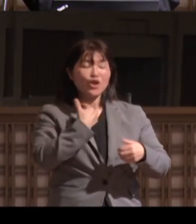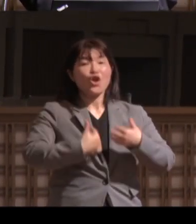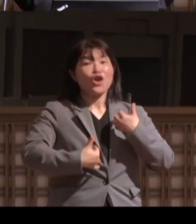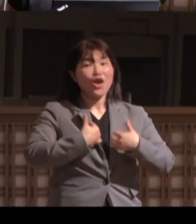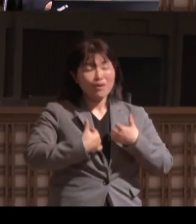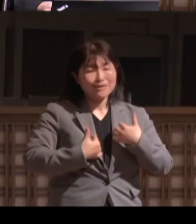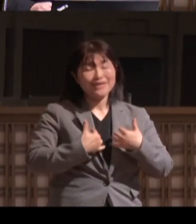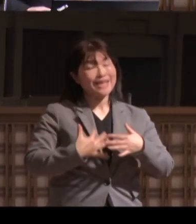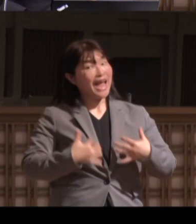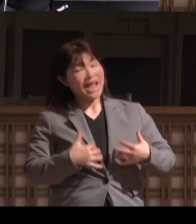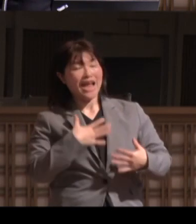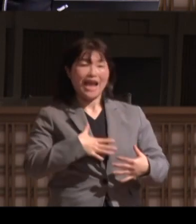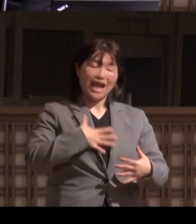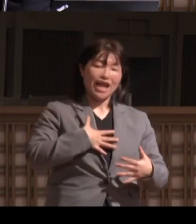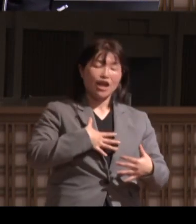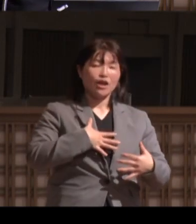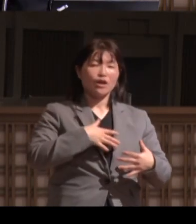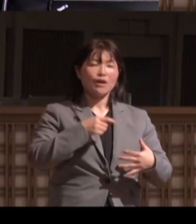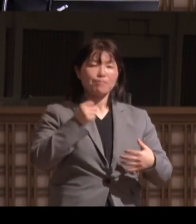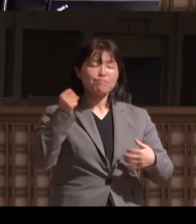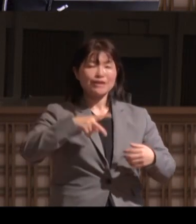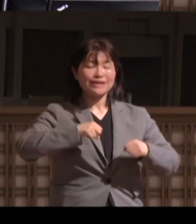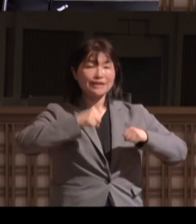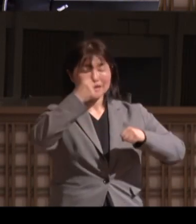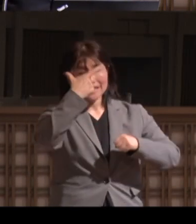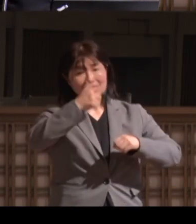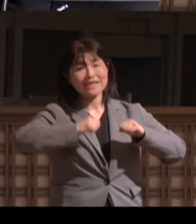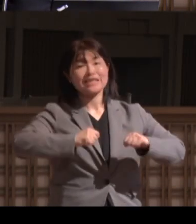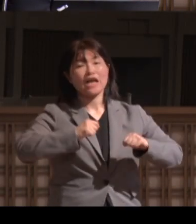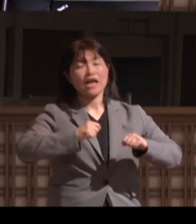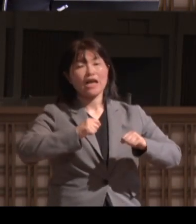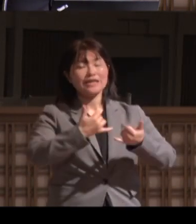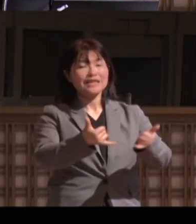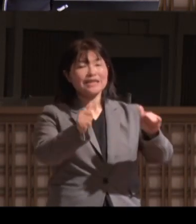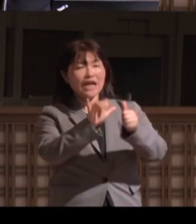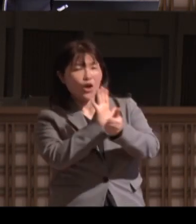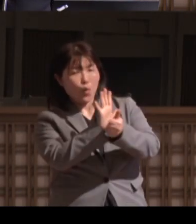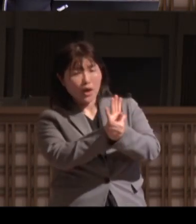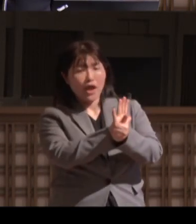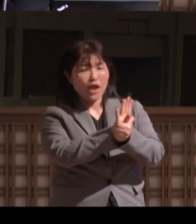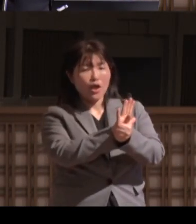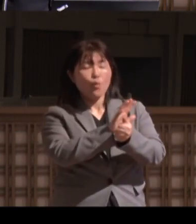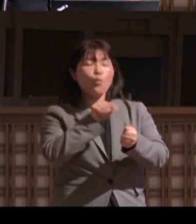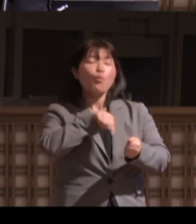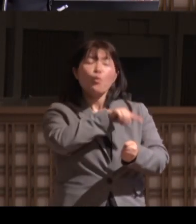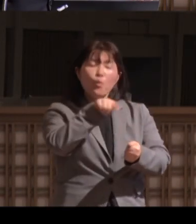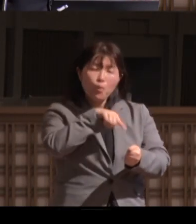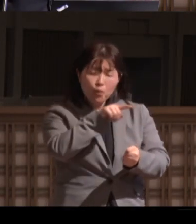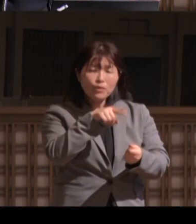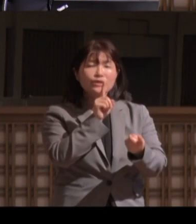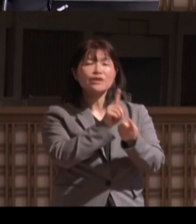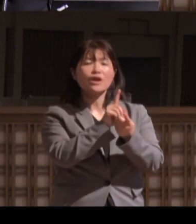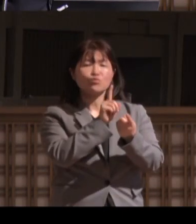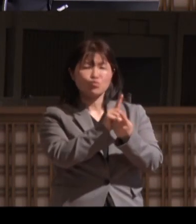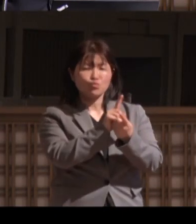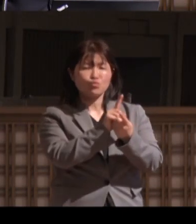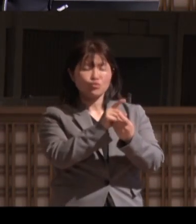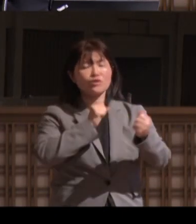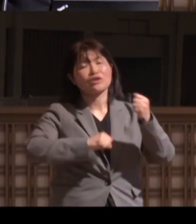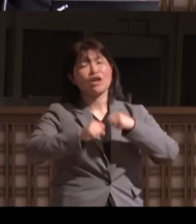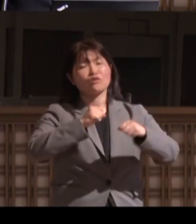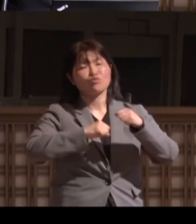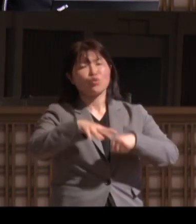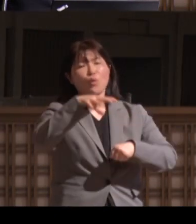喜びとか楽しみあるいはとか社会貢献えそういったことに対する